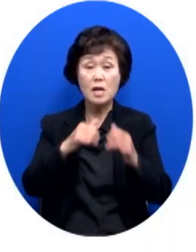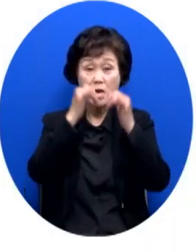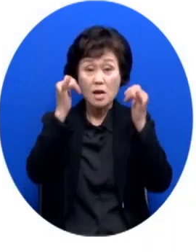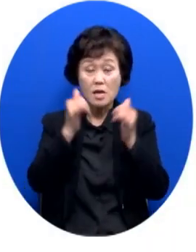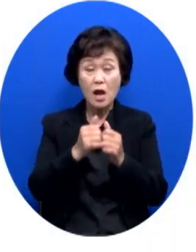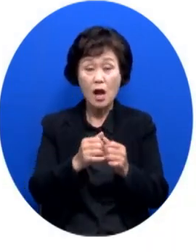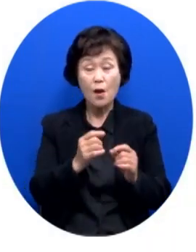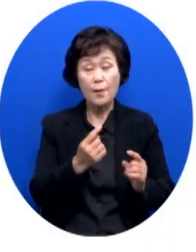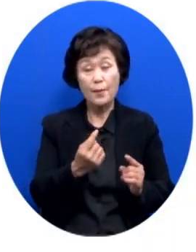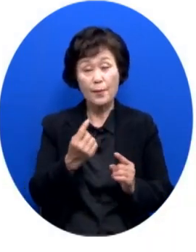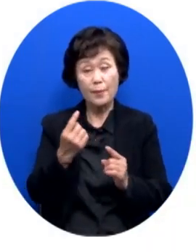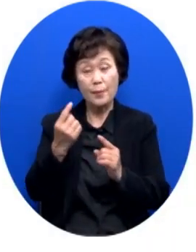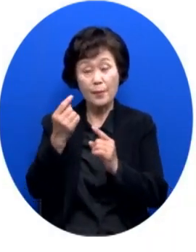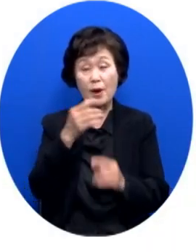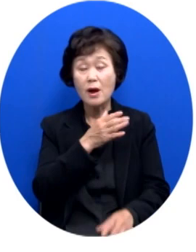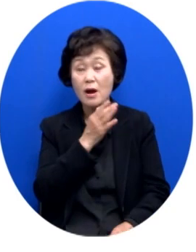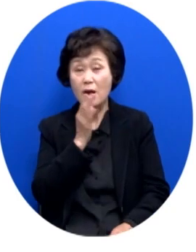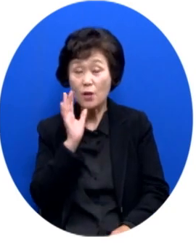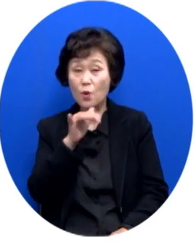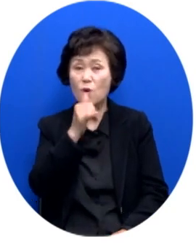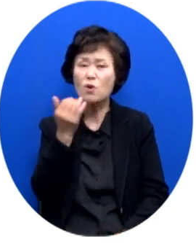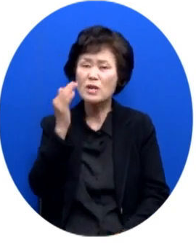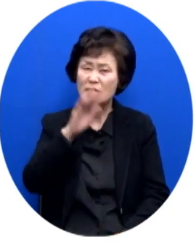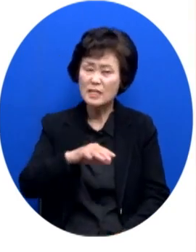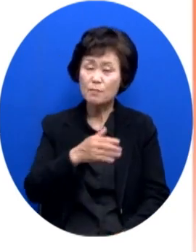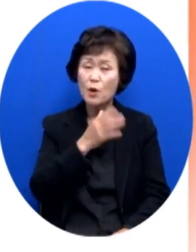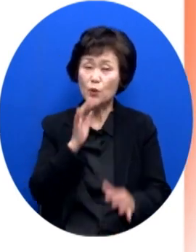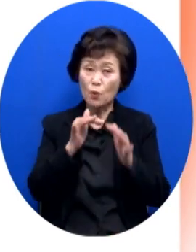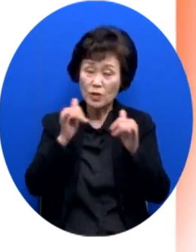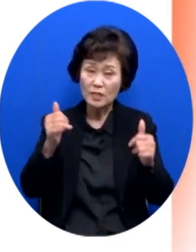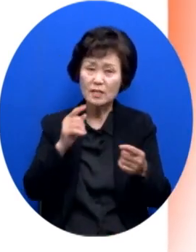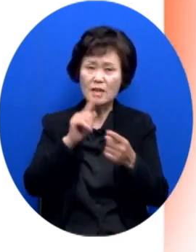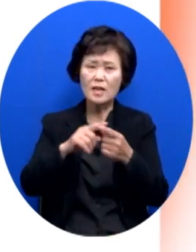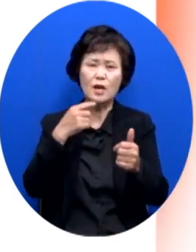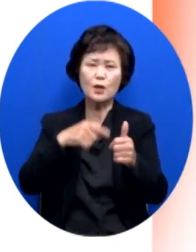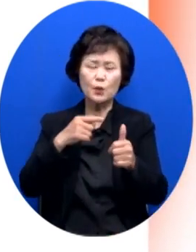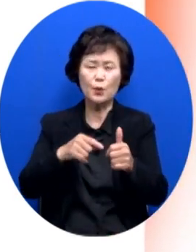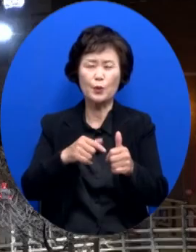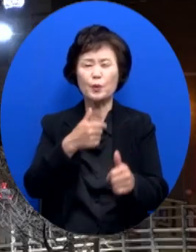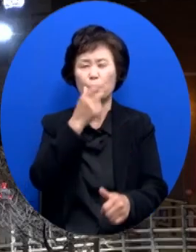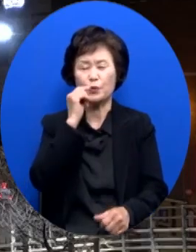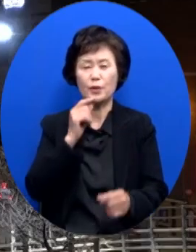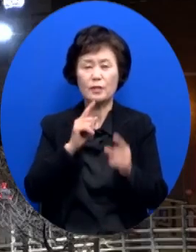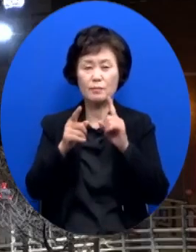노년 목회에 대비하는 부분에서는 미흡한 상황이라는 것을 보여준다고 말했습니다.